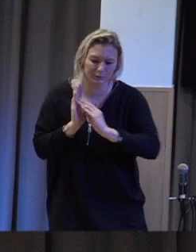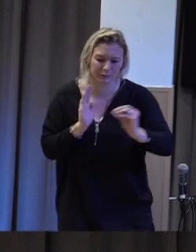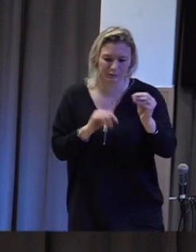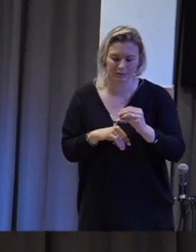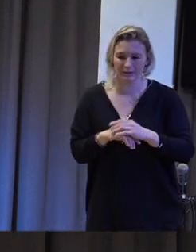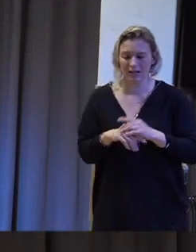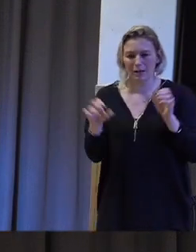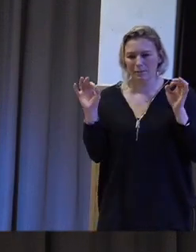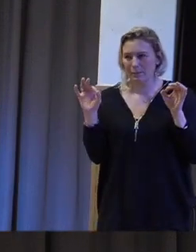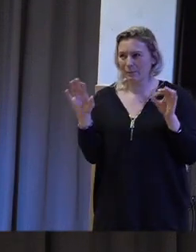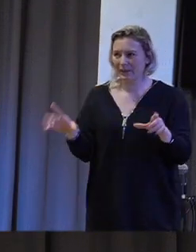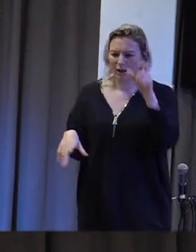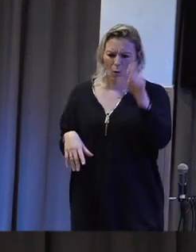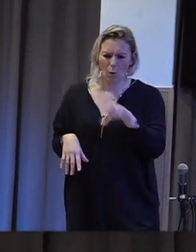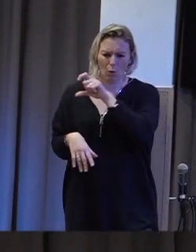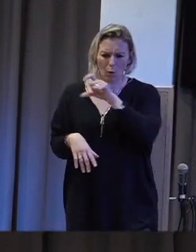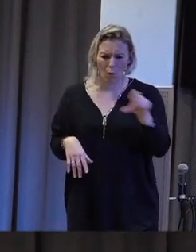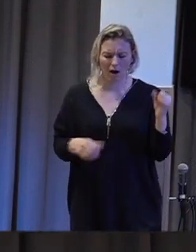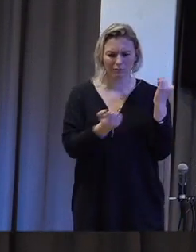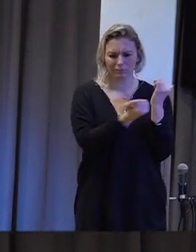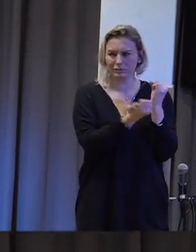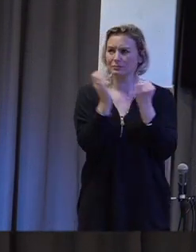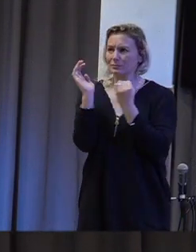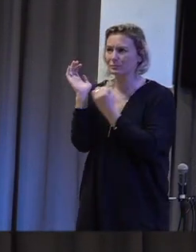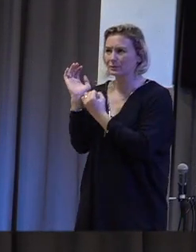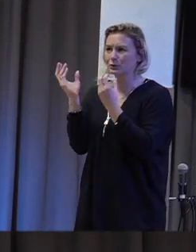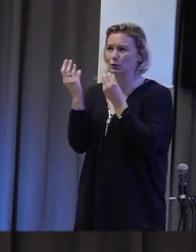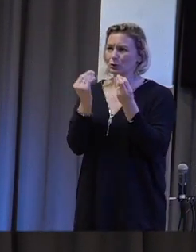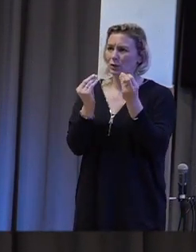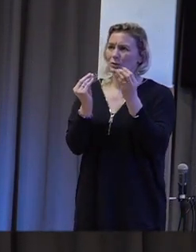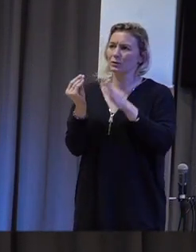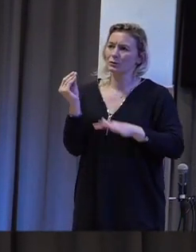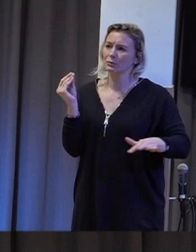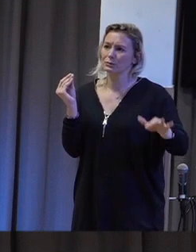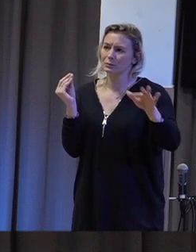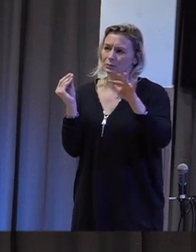à arracher d'être égal avec Dieu. La suite.